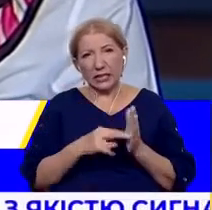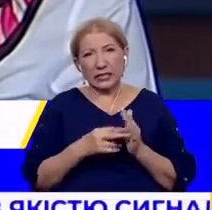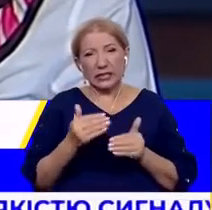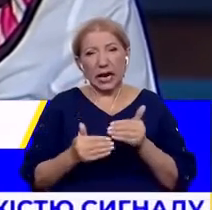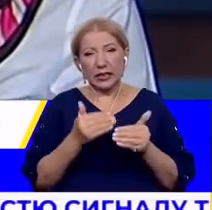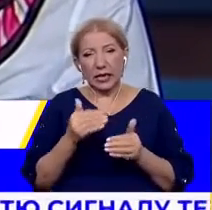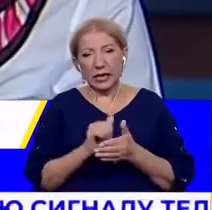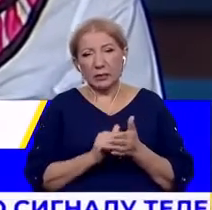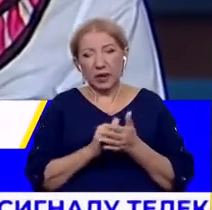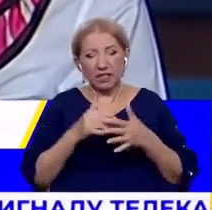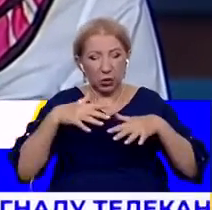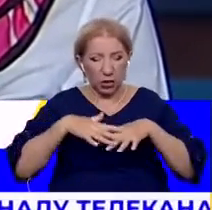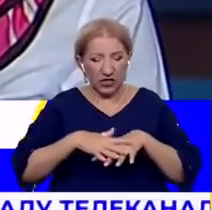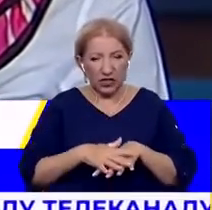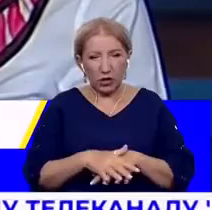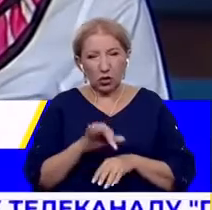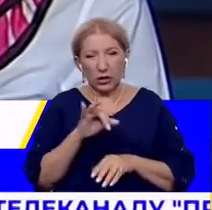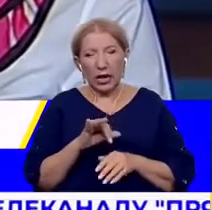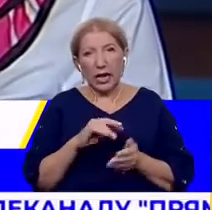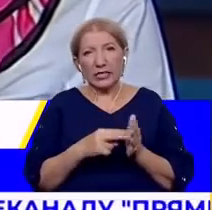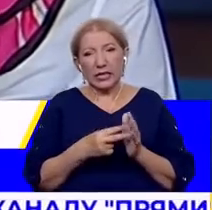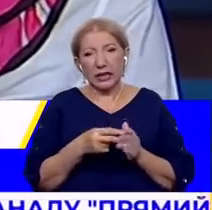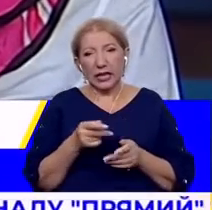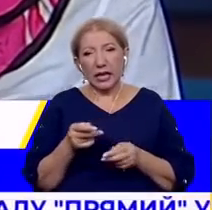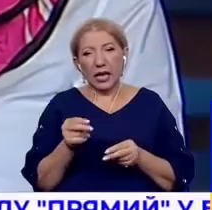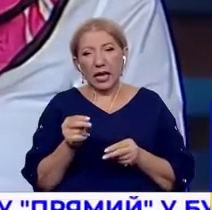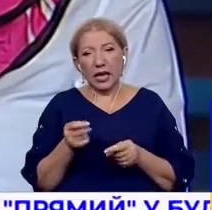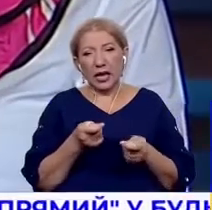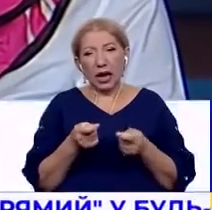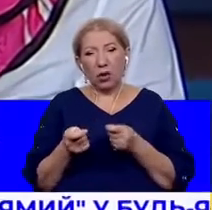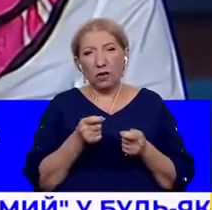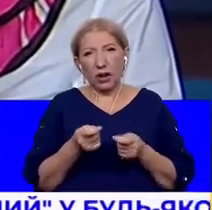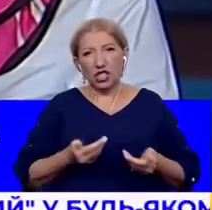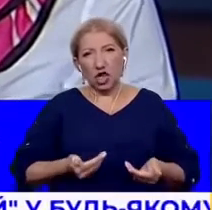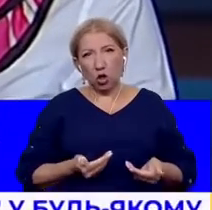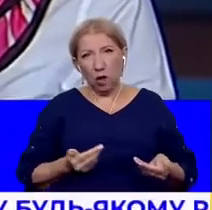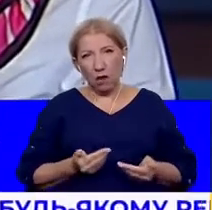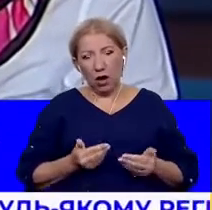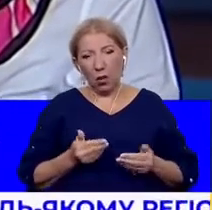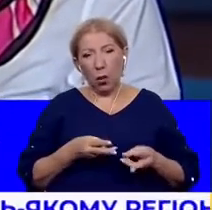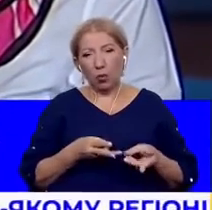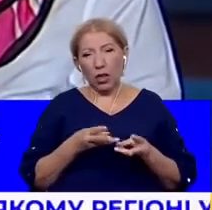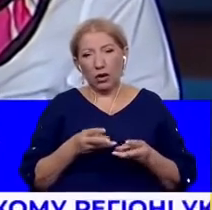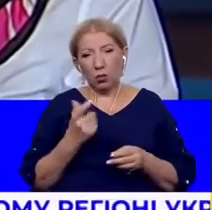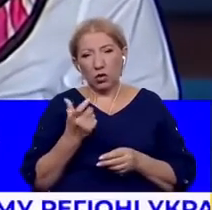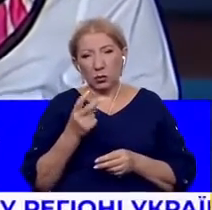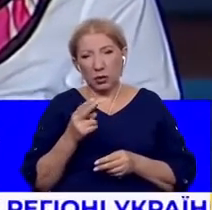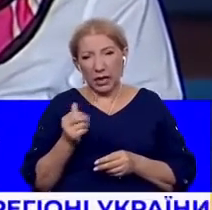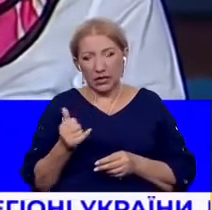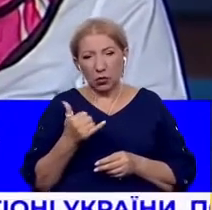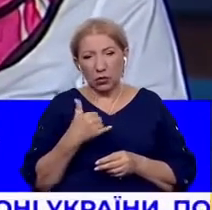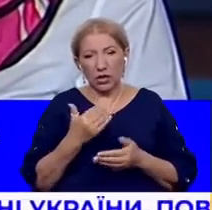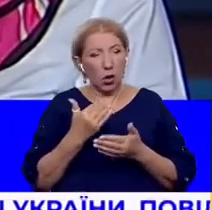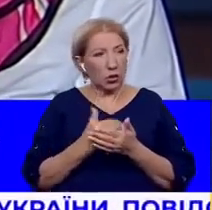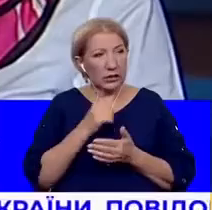стратегії і з приводу інфраструктури, і стратегії регулювання житлово-комунального господарства. Дивіться, у нас